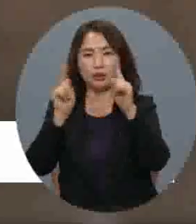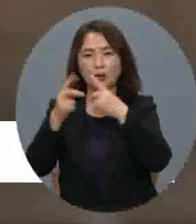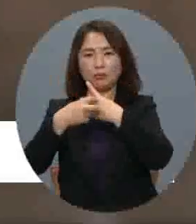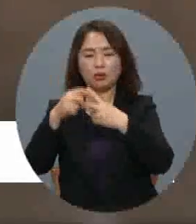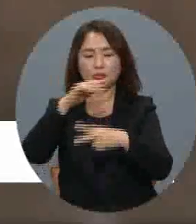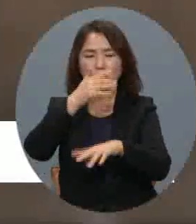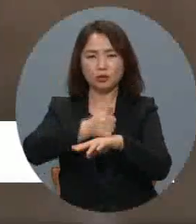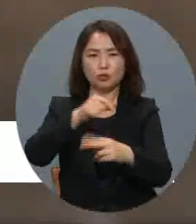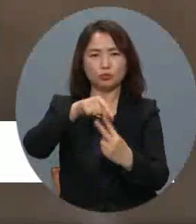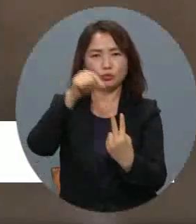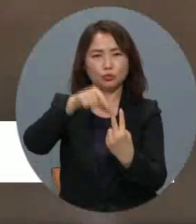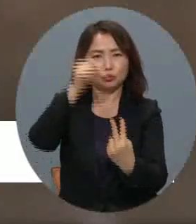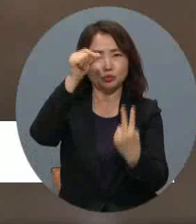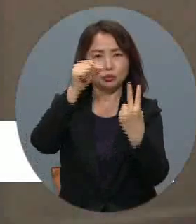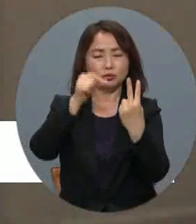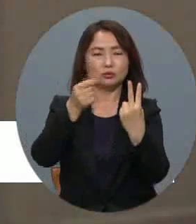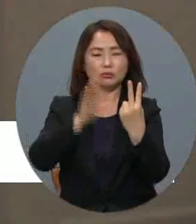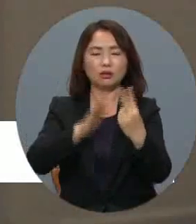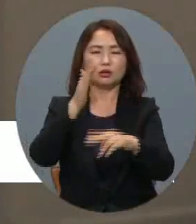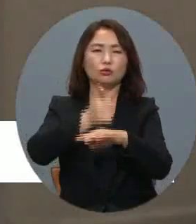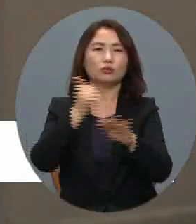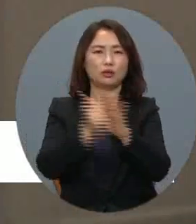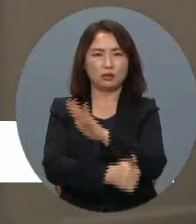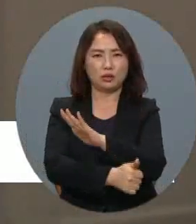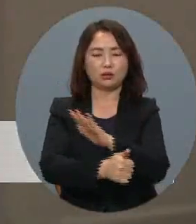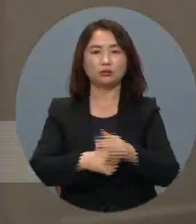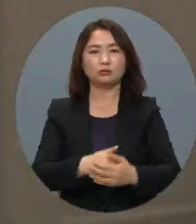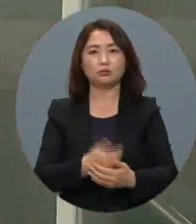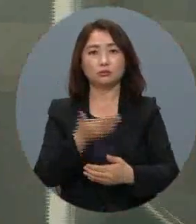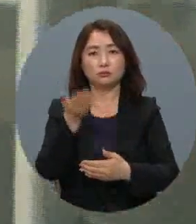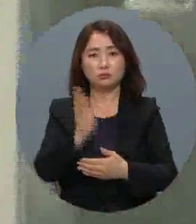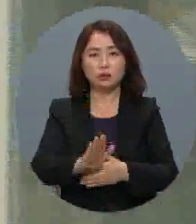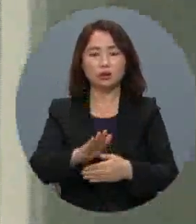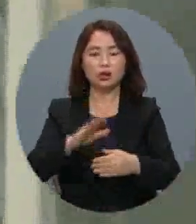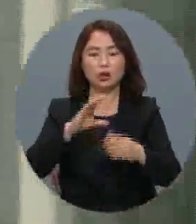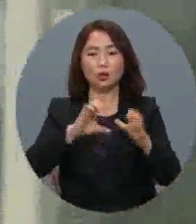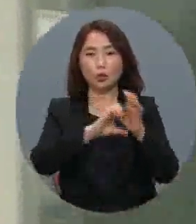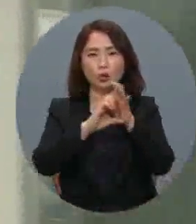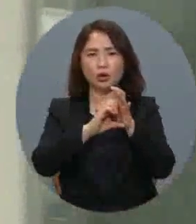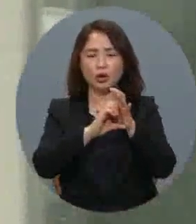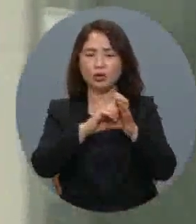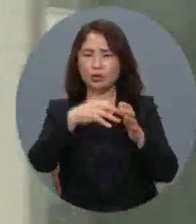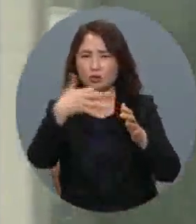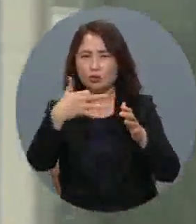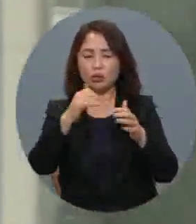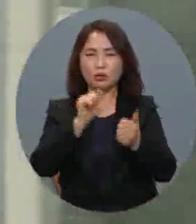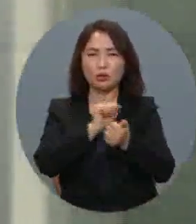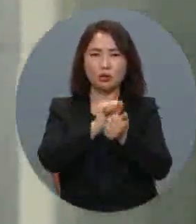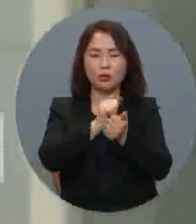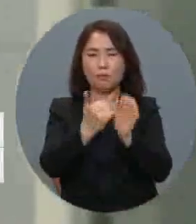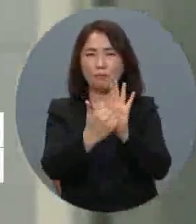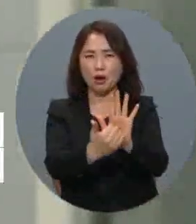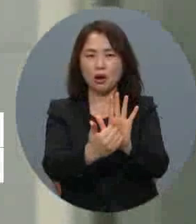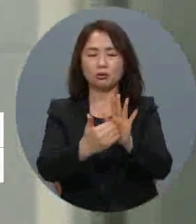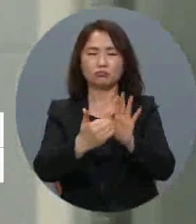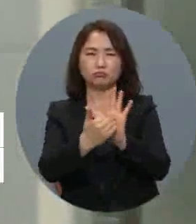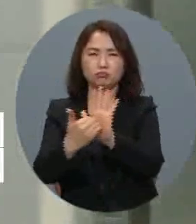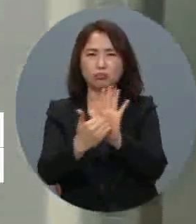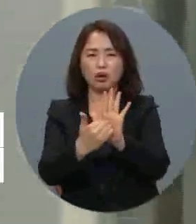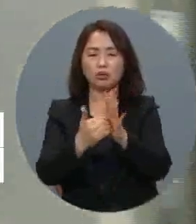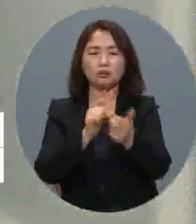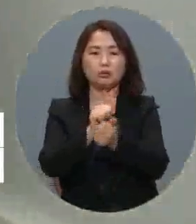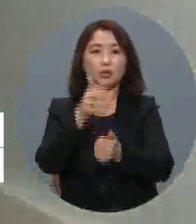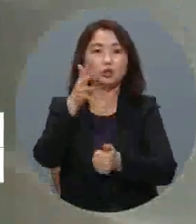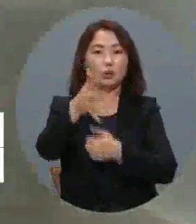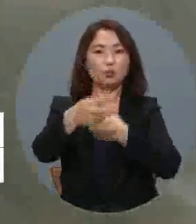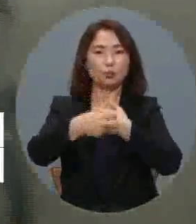병원과 최종 후보에 올랐지만 탈락한 겁니다. 그렇지만 코로나19와 같은 감염병 예방과 대응에